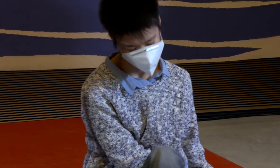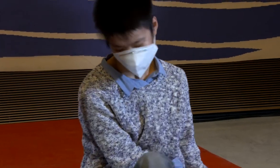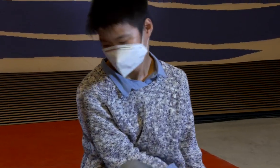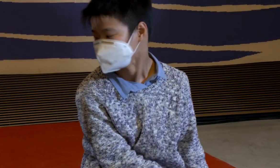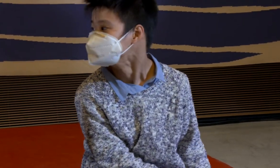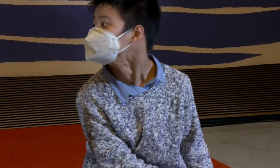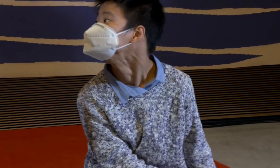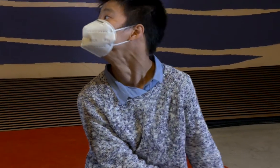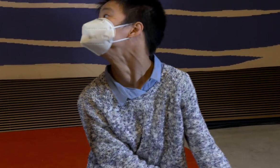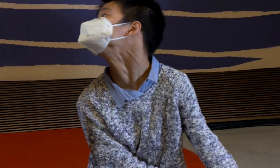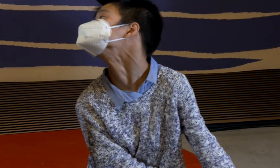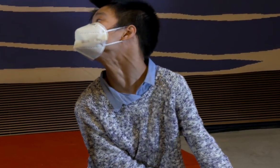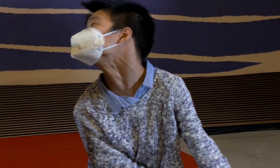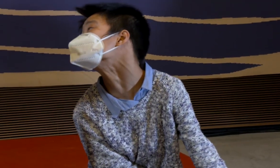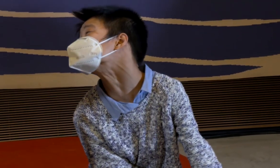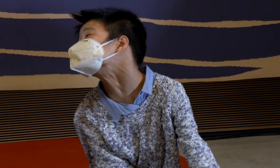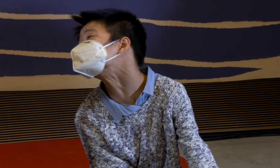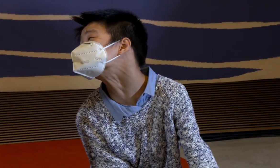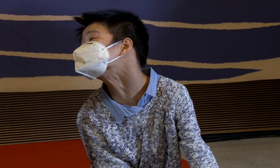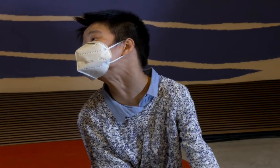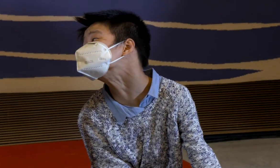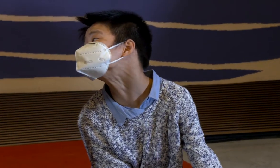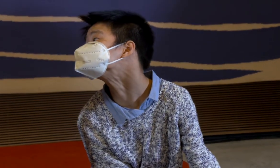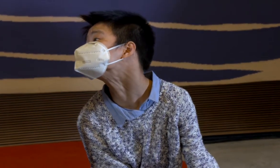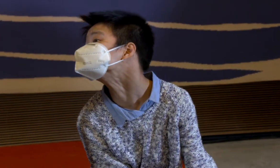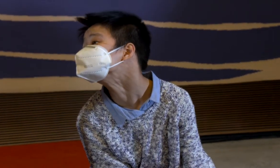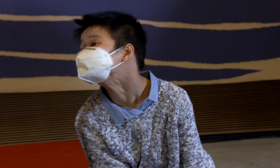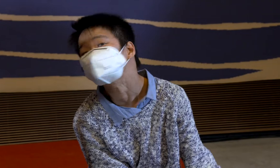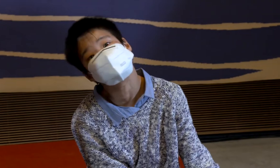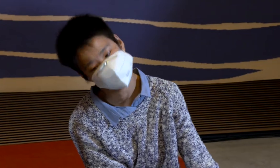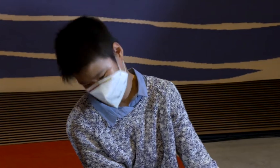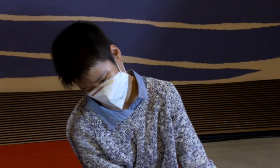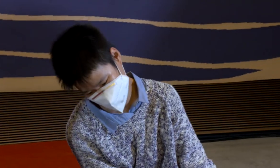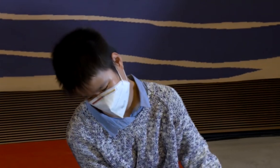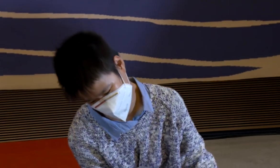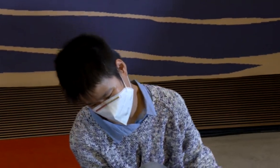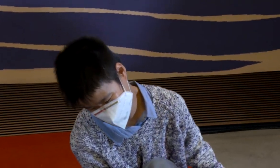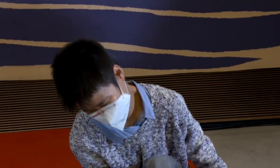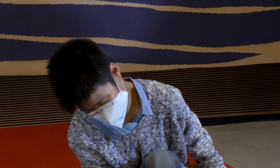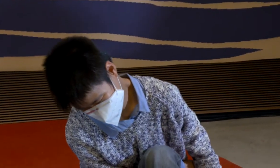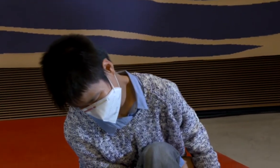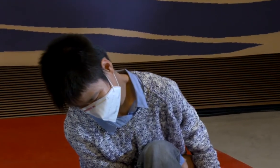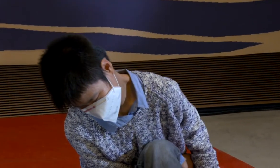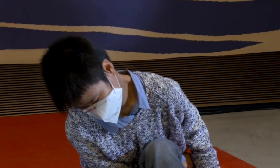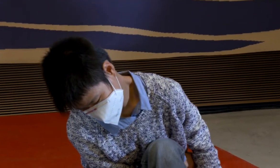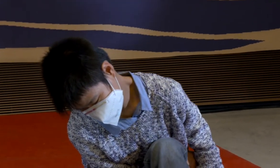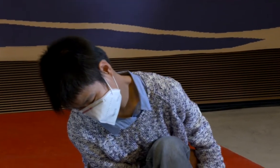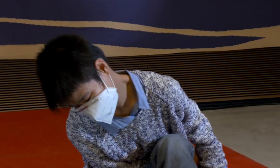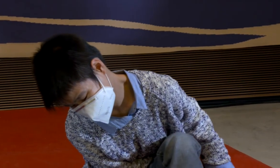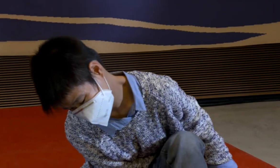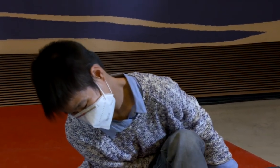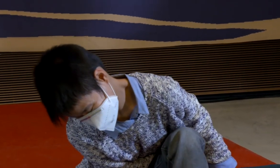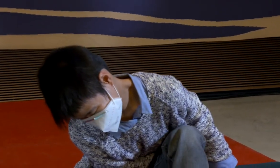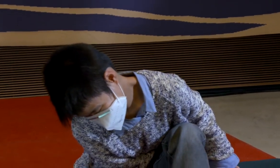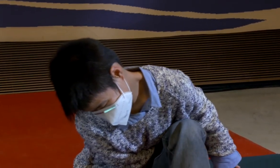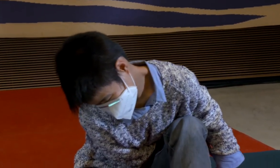montre l'accident, les mois de rééducation, les douleurs physiques, ce n'est que bien plus tard que j'ai compris que Frida Kahlo